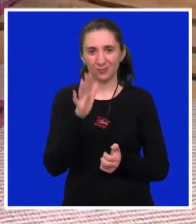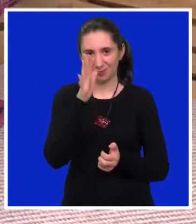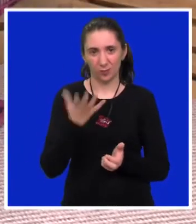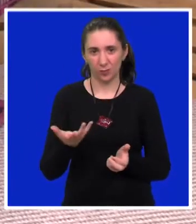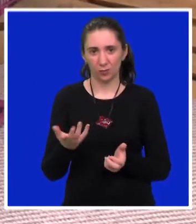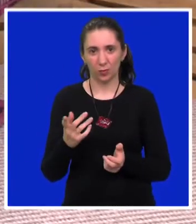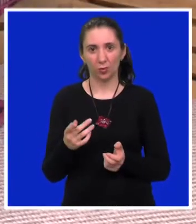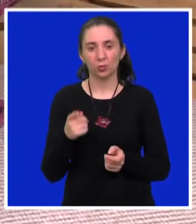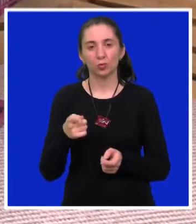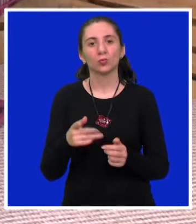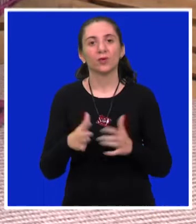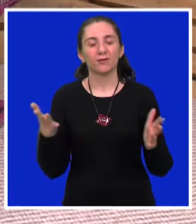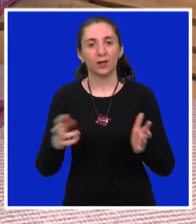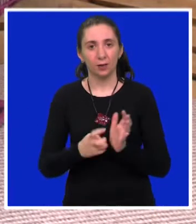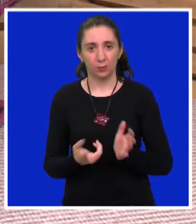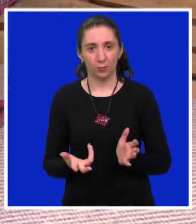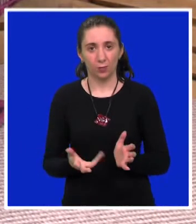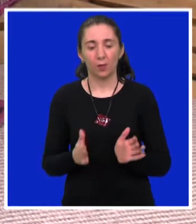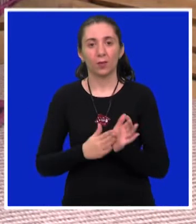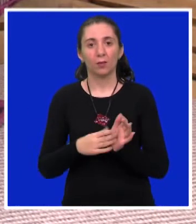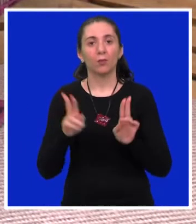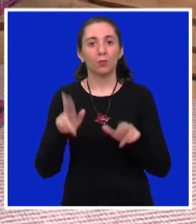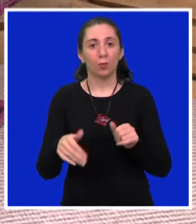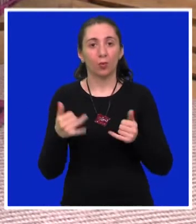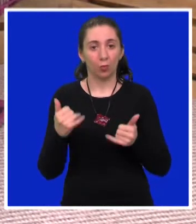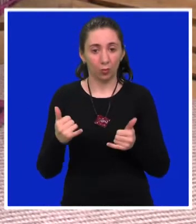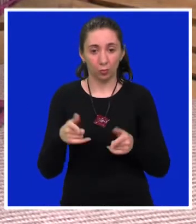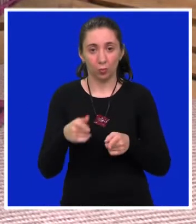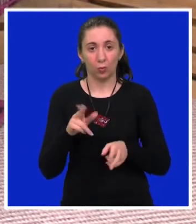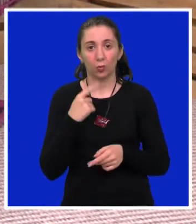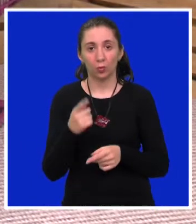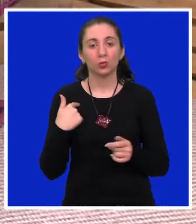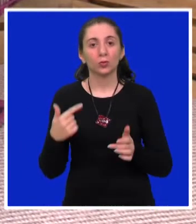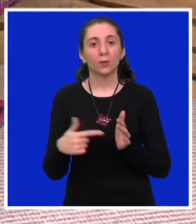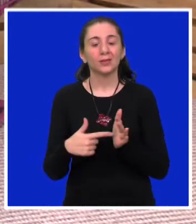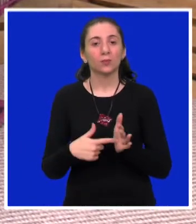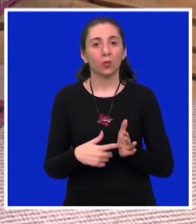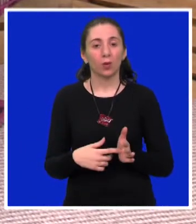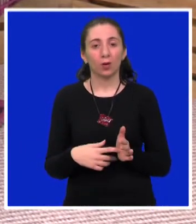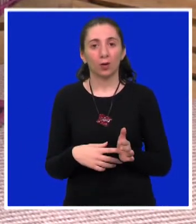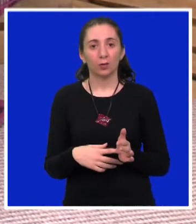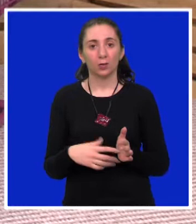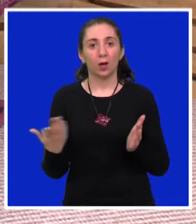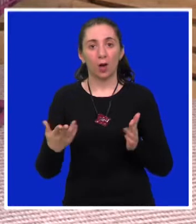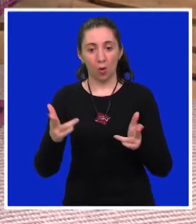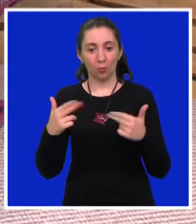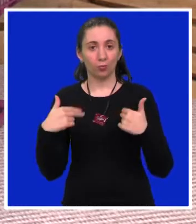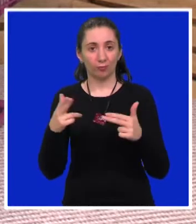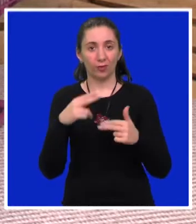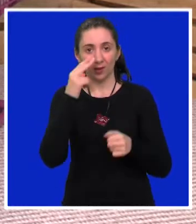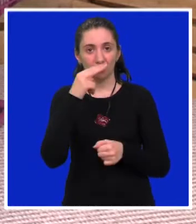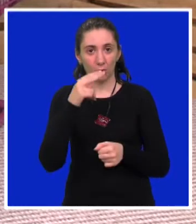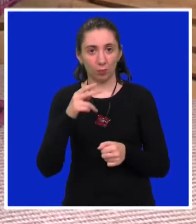će se ovoga isto tako otvoriti kao problem, ali evo, recimo mogu evo već tu mogu reći da nam se pokazalo kao